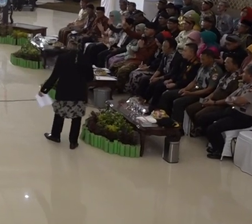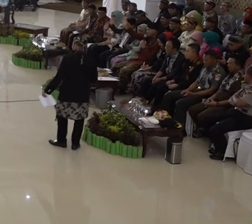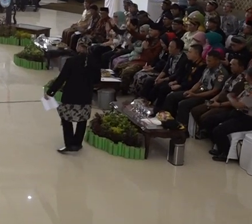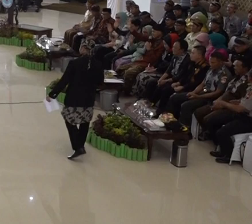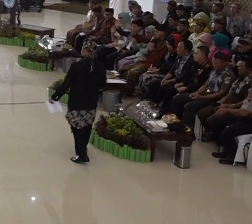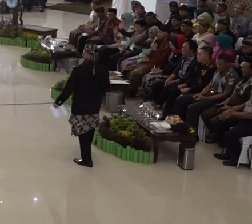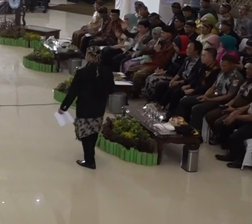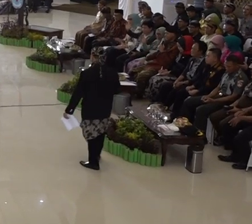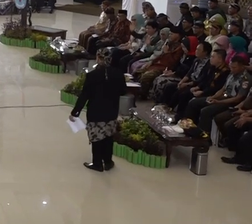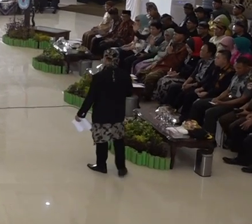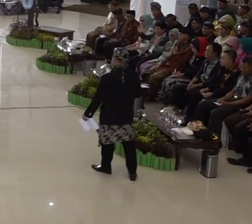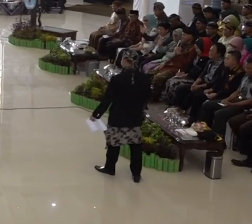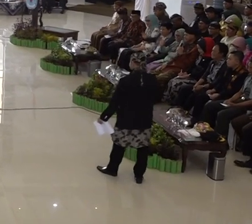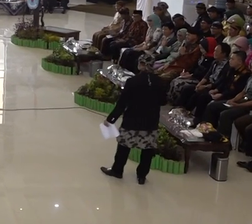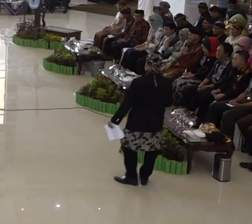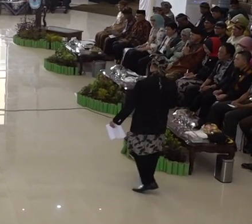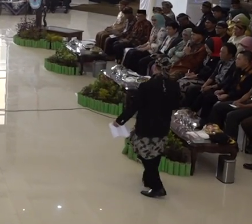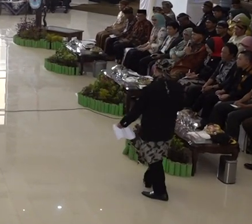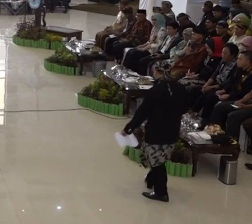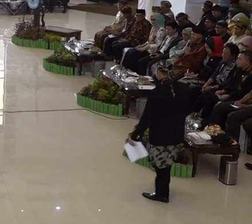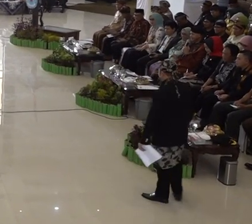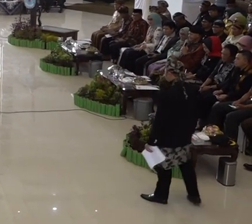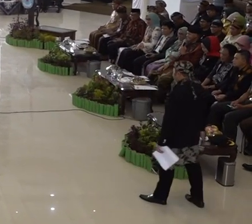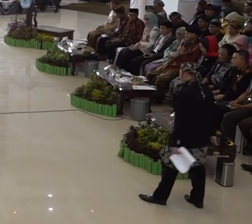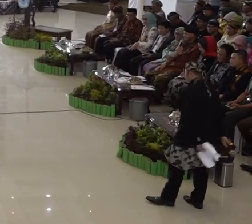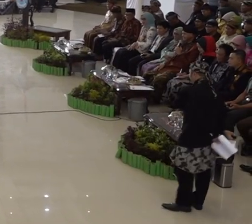Waalaikumsalam warahmatullahi wabarakatuh.